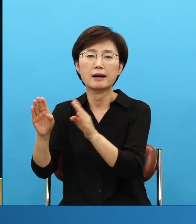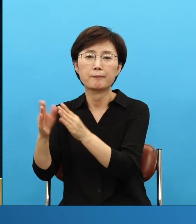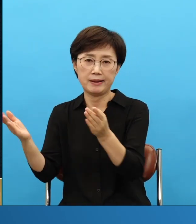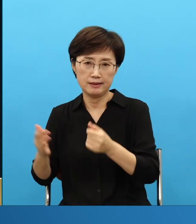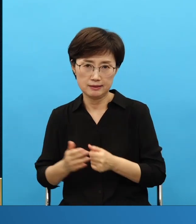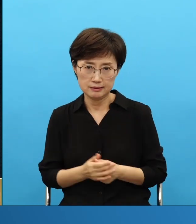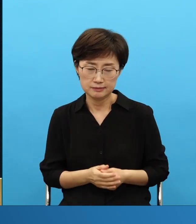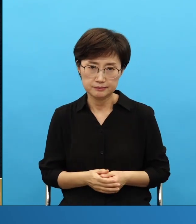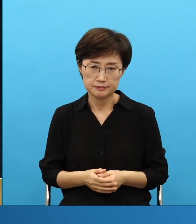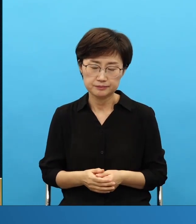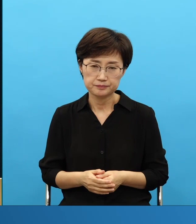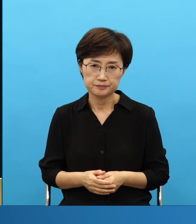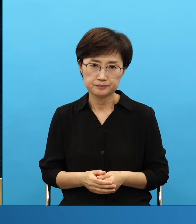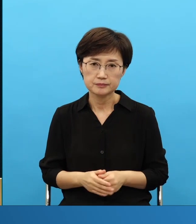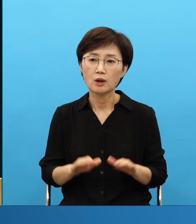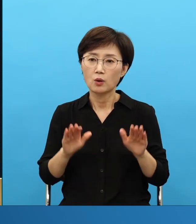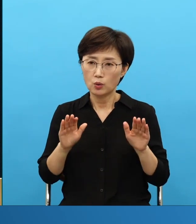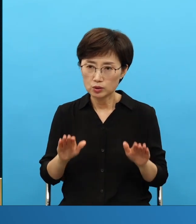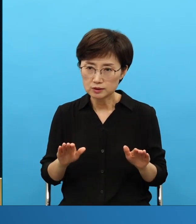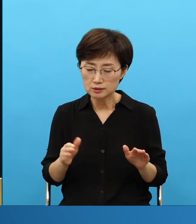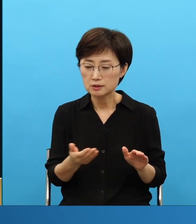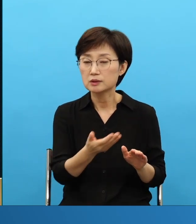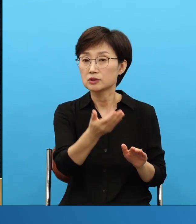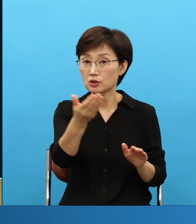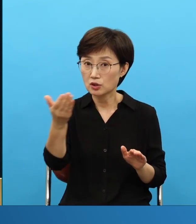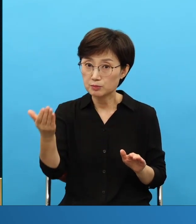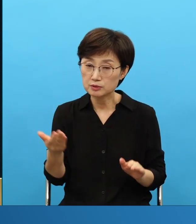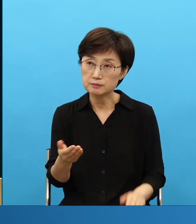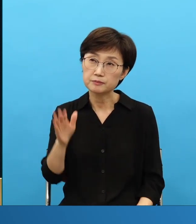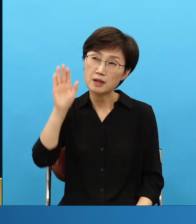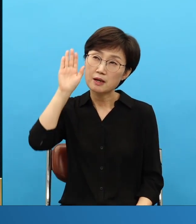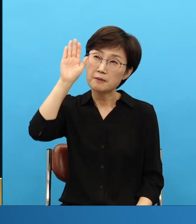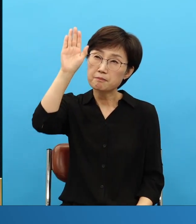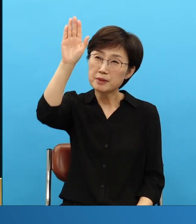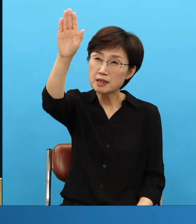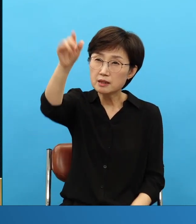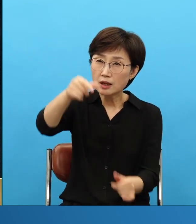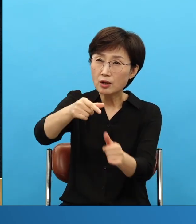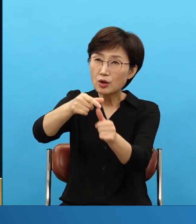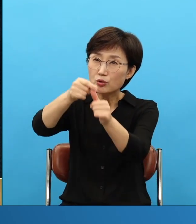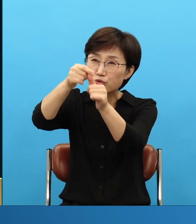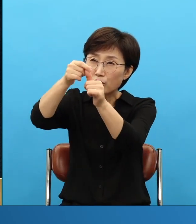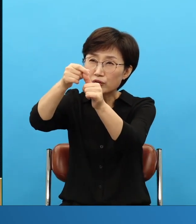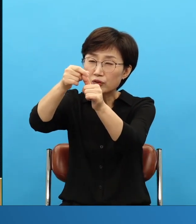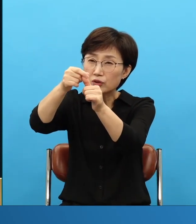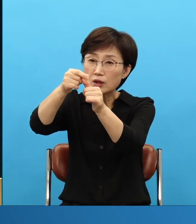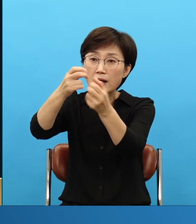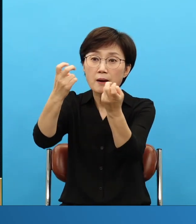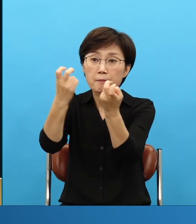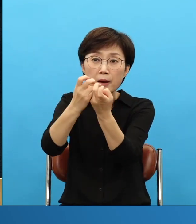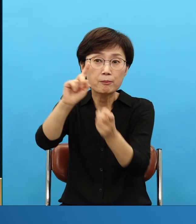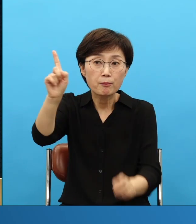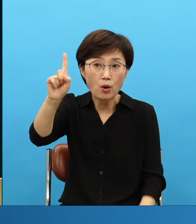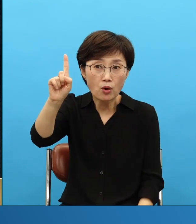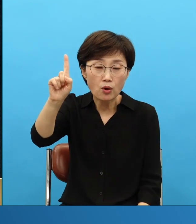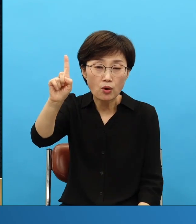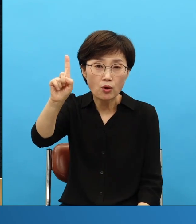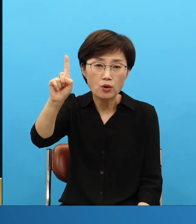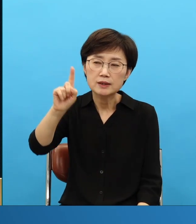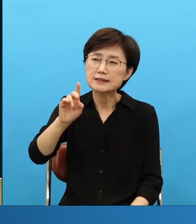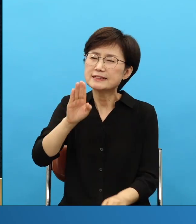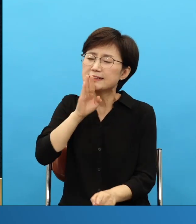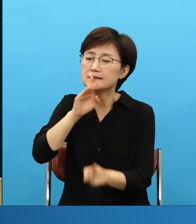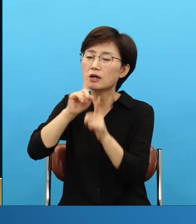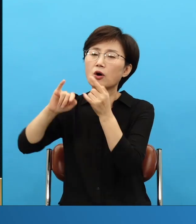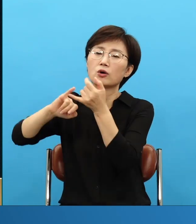meetings. 오늘 여러분이 미래 살리는 참된 배경인 이 언약을요 딱 가지고 가야 됩니다. Today you must take hold of